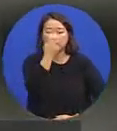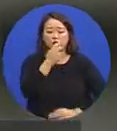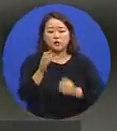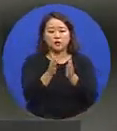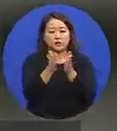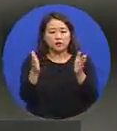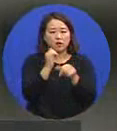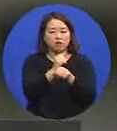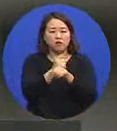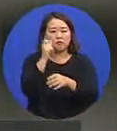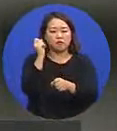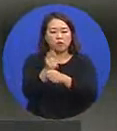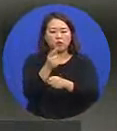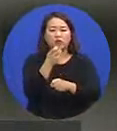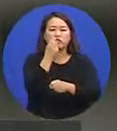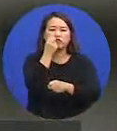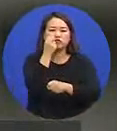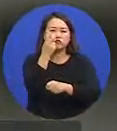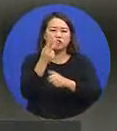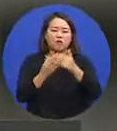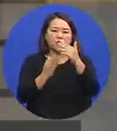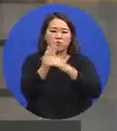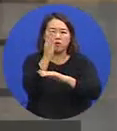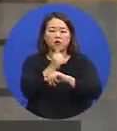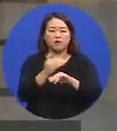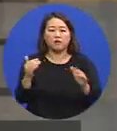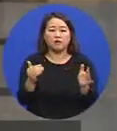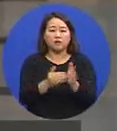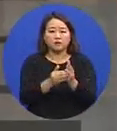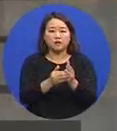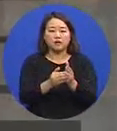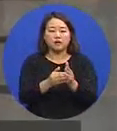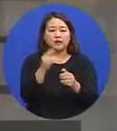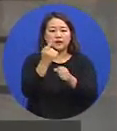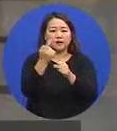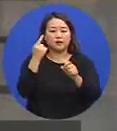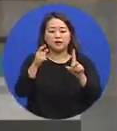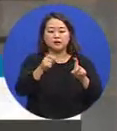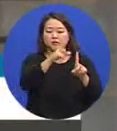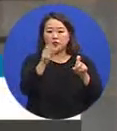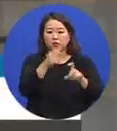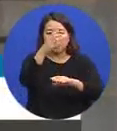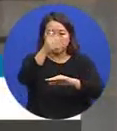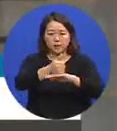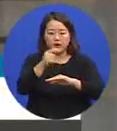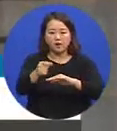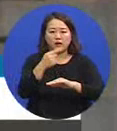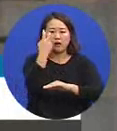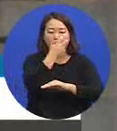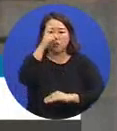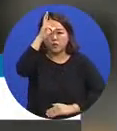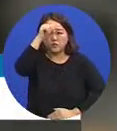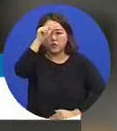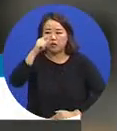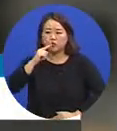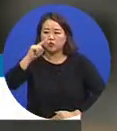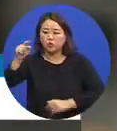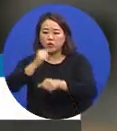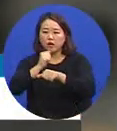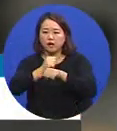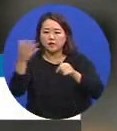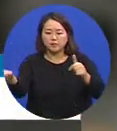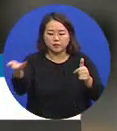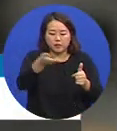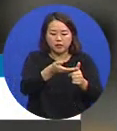시작된 지 벌써 두 달이 훨씬 넘은 셈입니다. 지난해 11월 말에는 검찰에 접수된 고발장까지